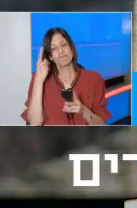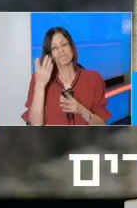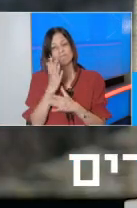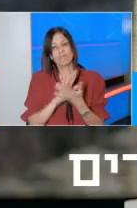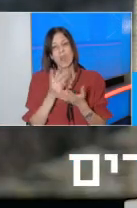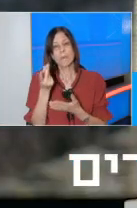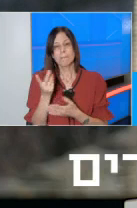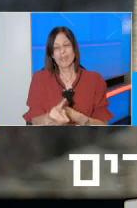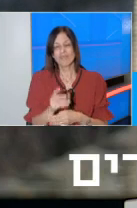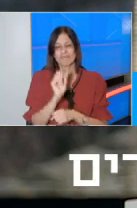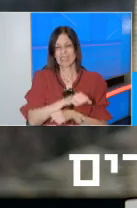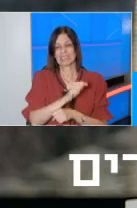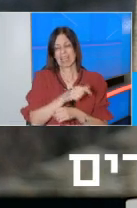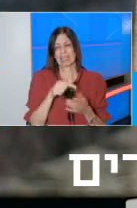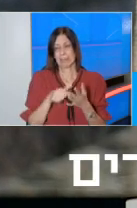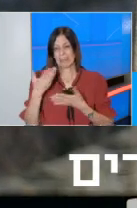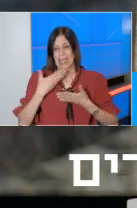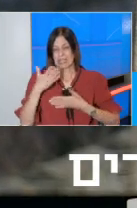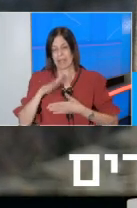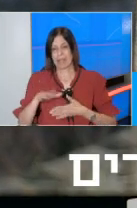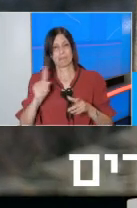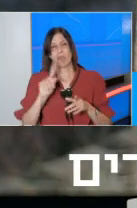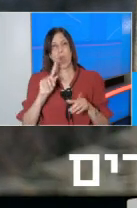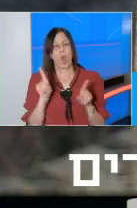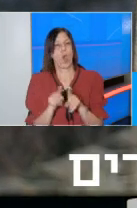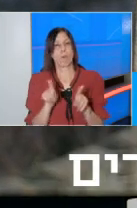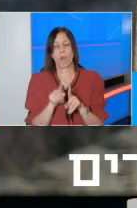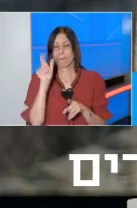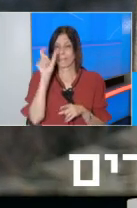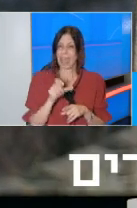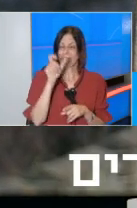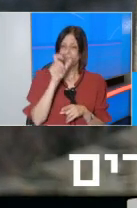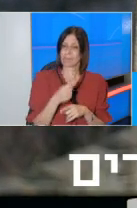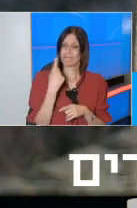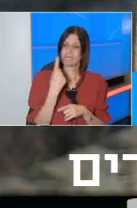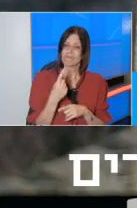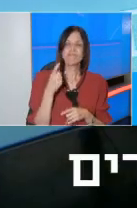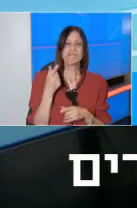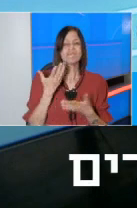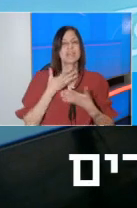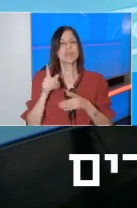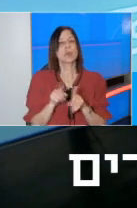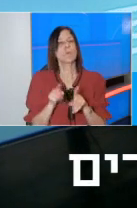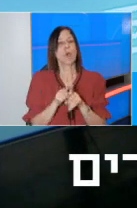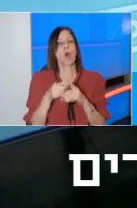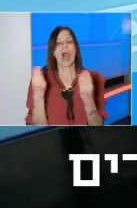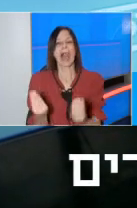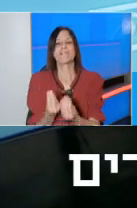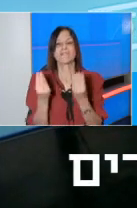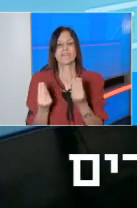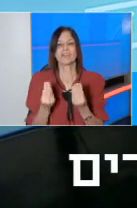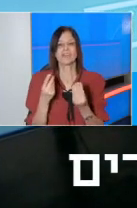מתו מהזנחה, כי כאשר אתה מתייחס לילדים, לא כאל בני אדם, בפני עצמם, אלא כאל איזה אובייקט שאתה רוצה